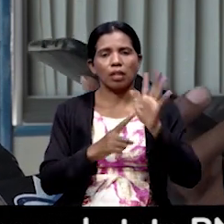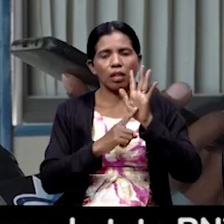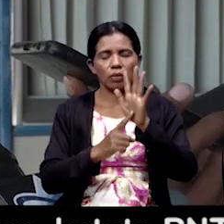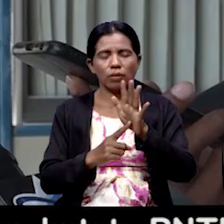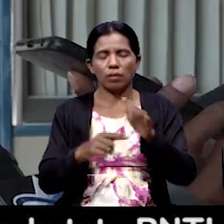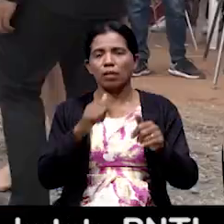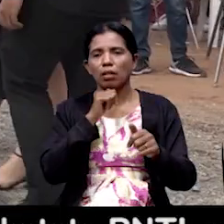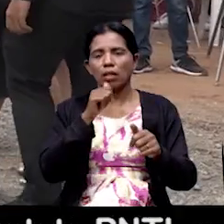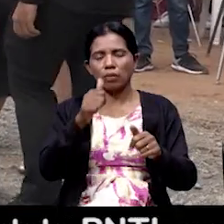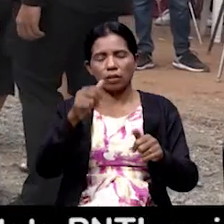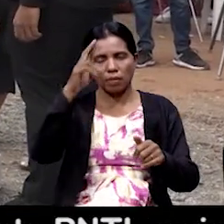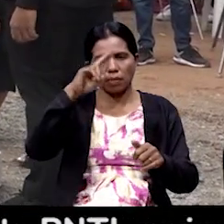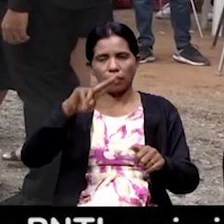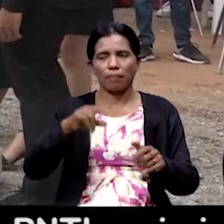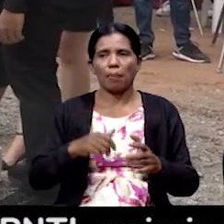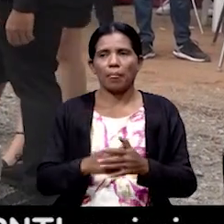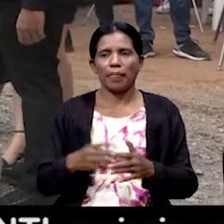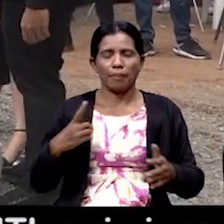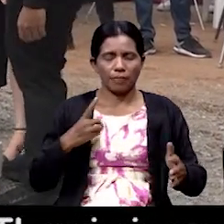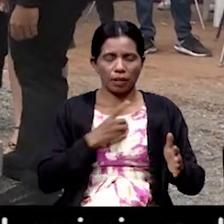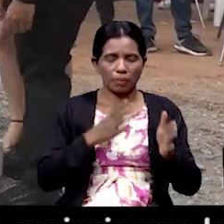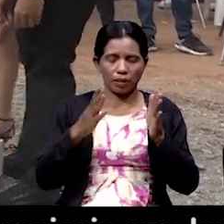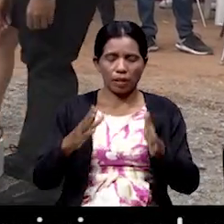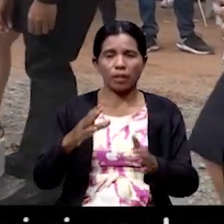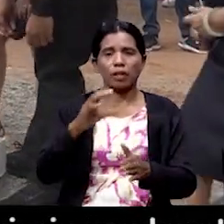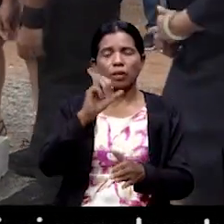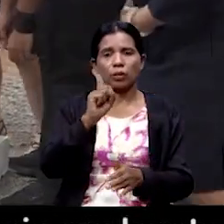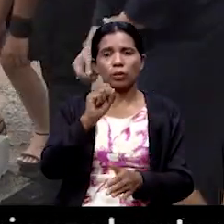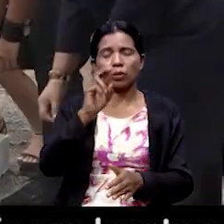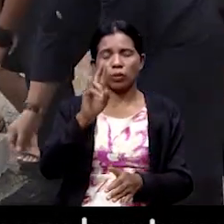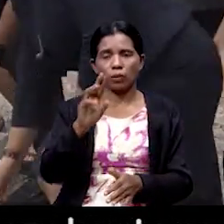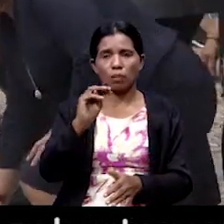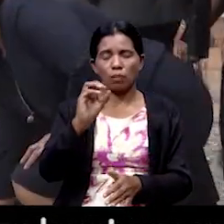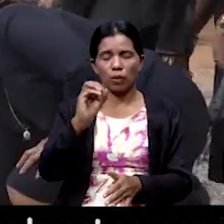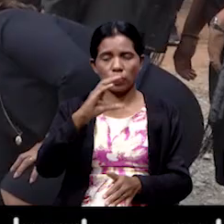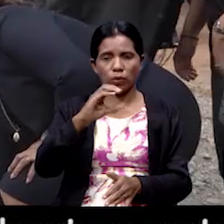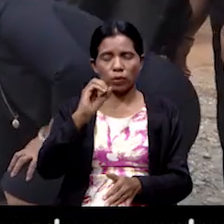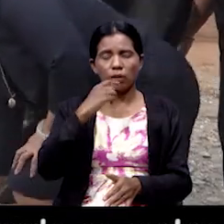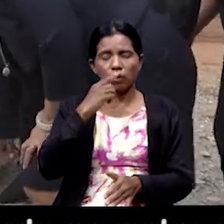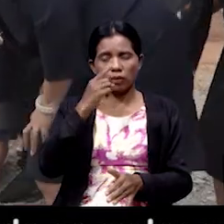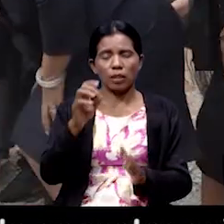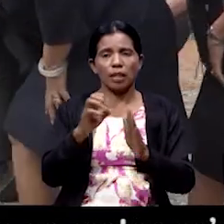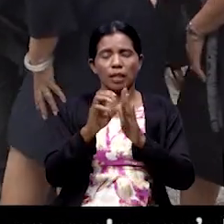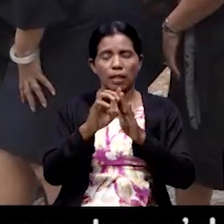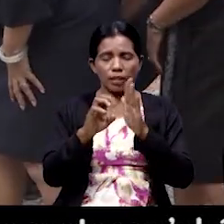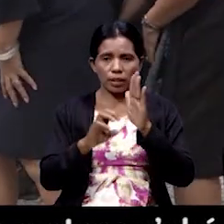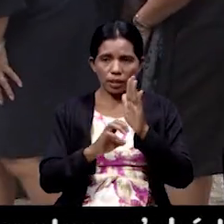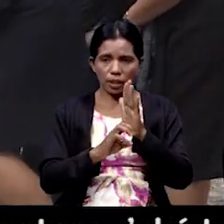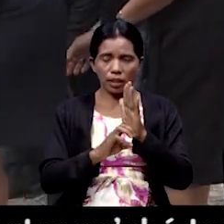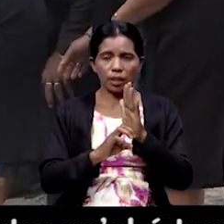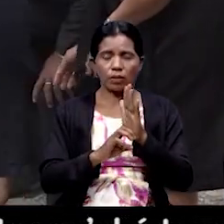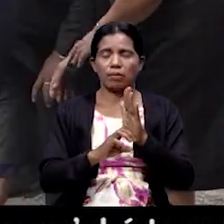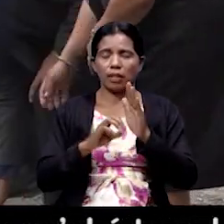lagosta Malaysia. Deputado Somocho sugere atu estado bele kria dekretu lei rumah hodi regula prosesu